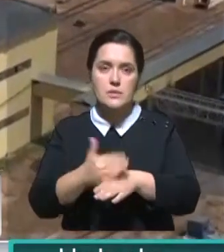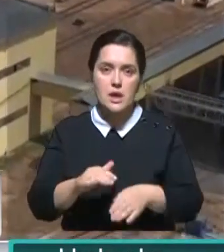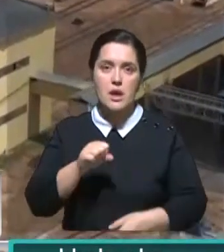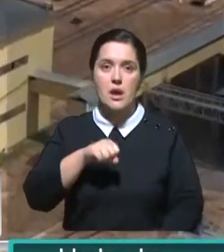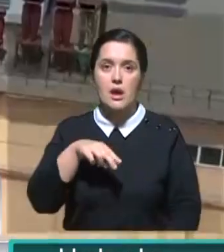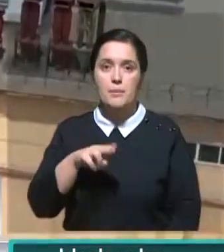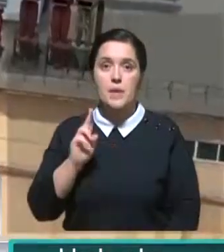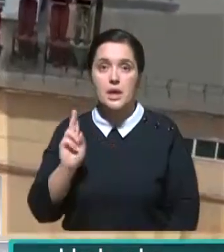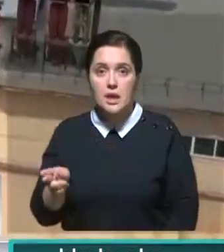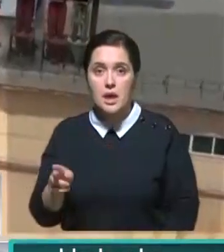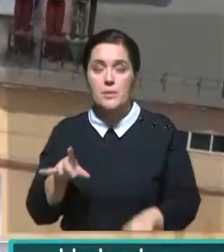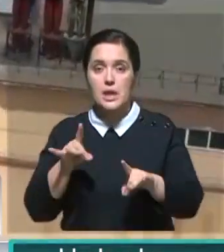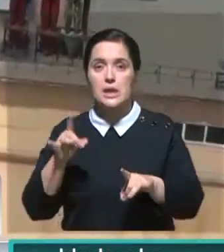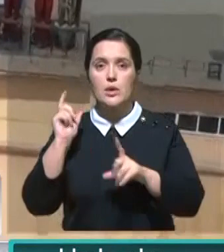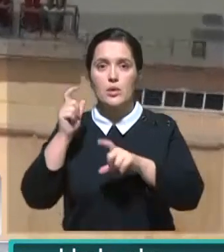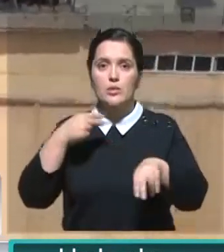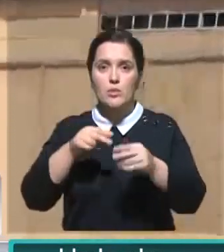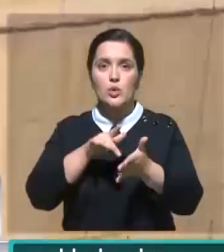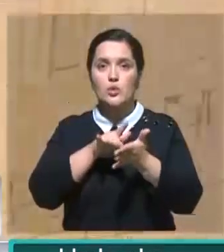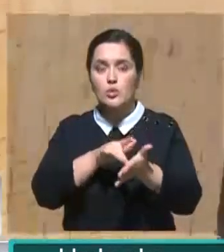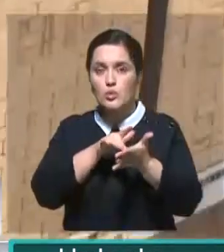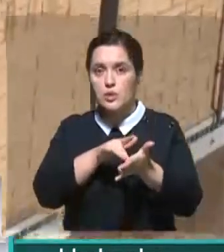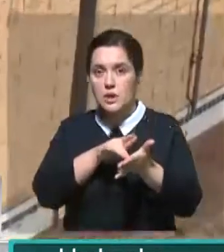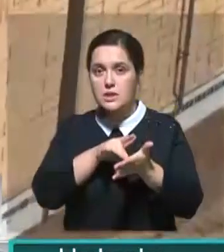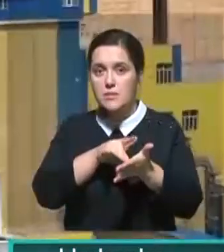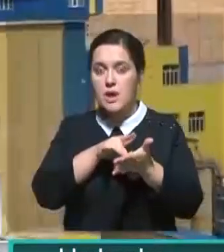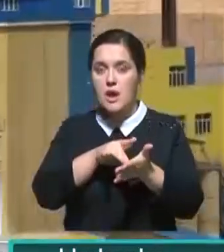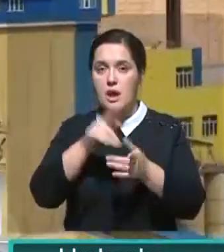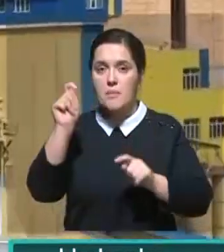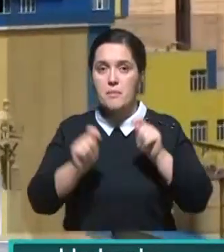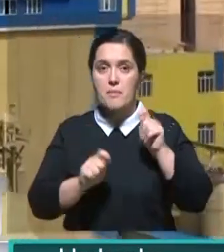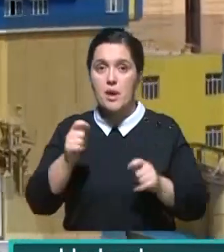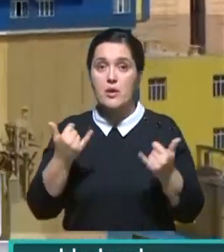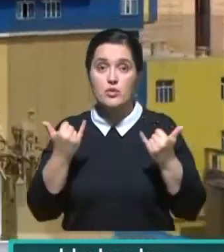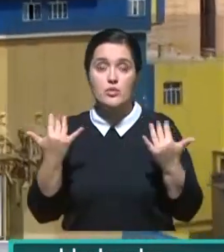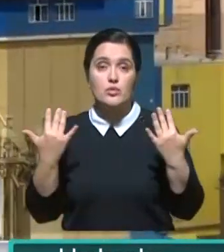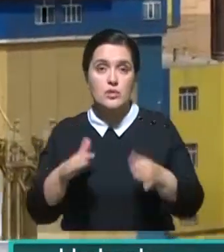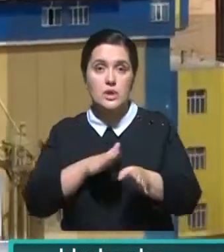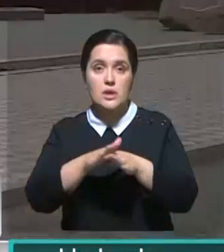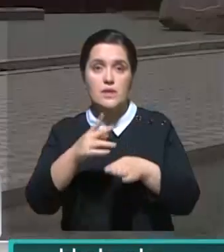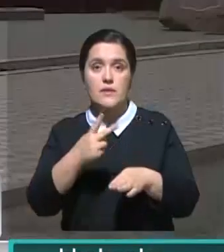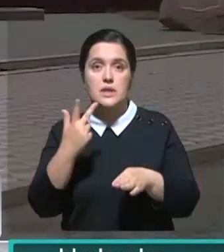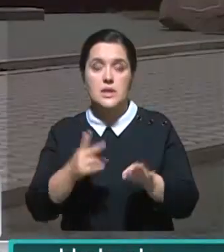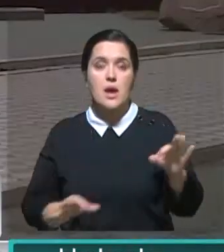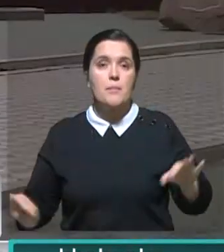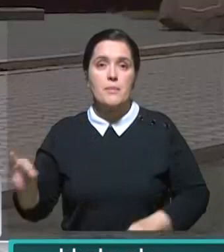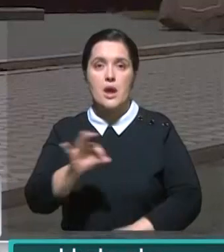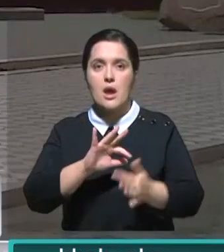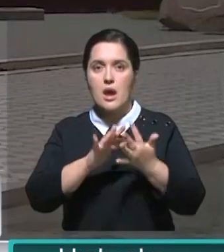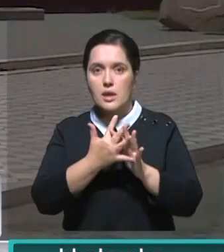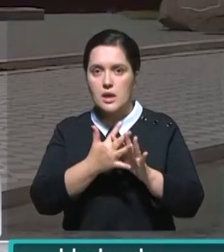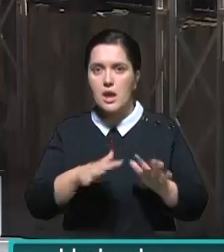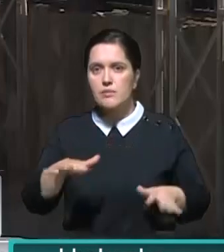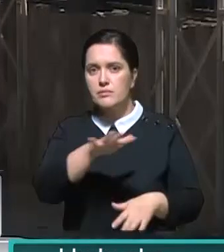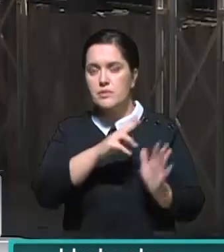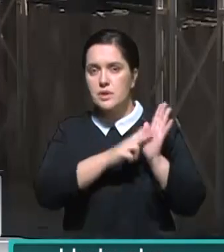обрабатывающего сектора, АПК, транспорта, логистики и туризма. На сегодня в регионе уже реализуются 23 проекта. В аграрной отрасли